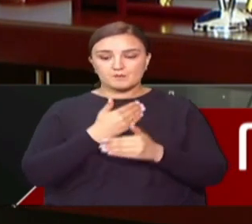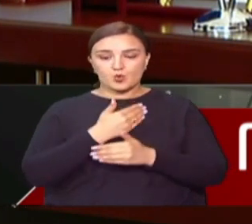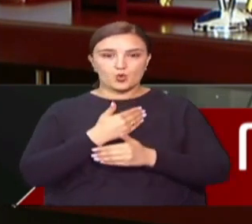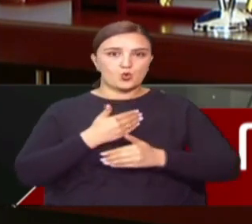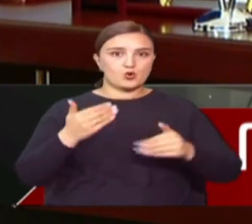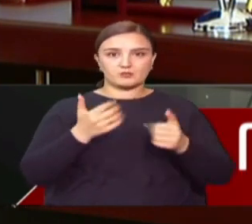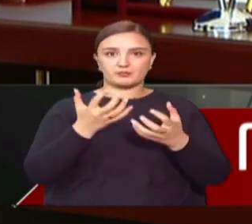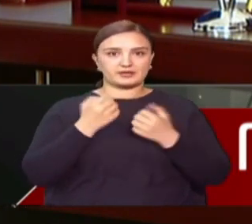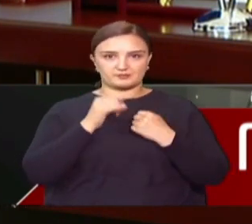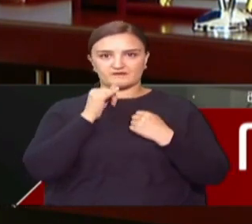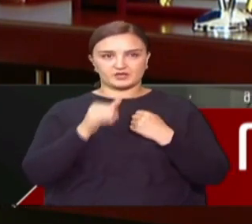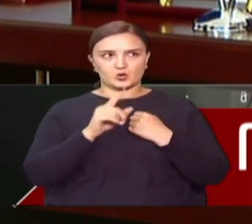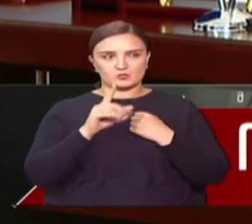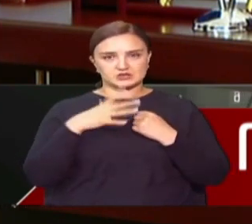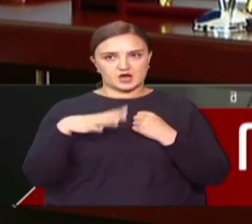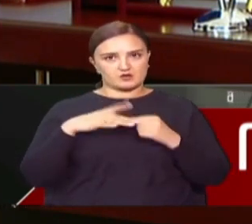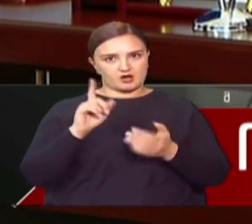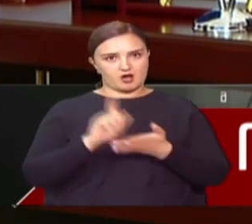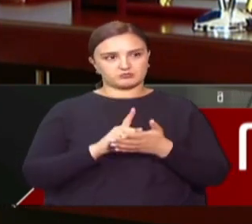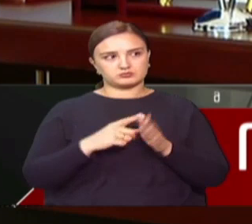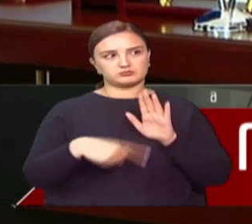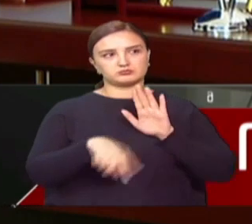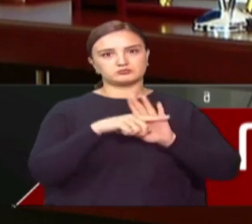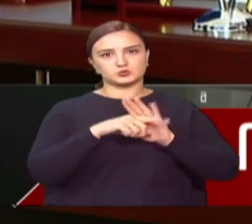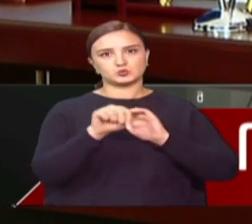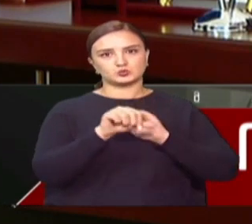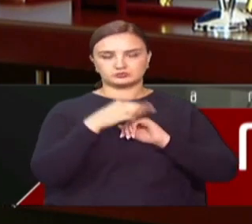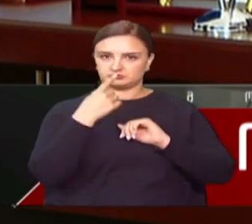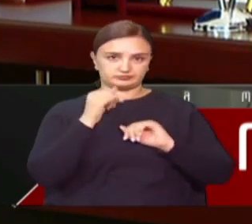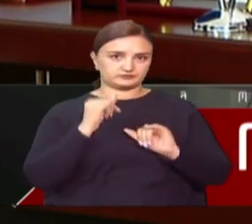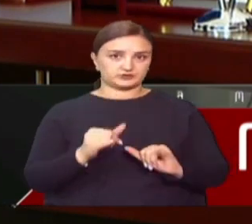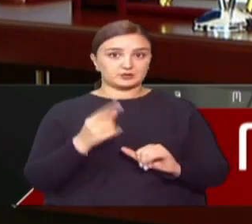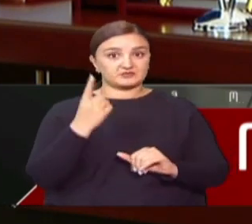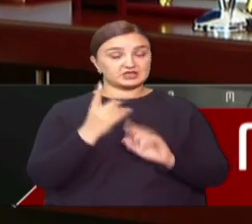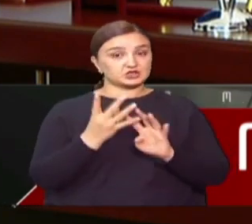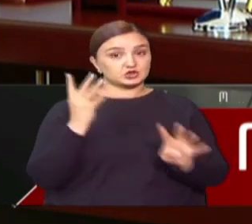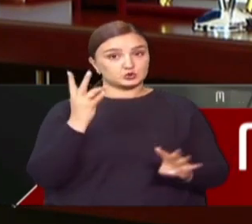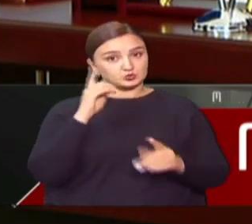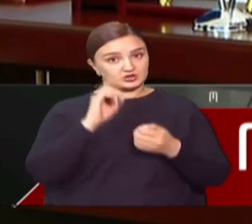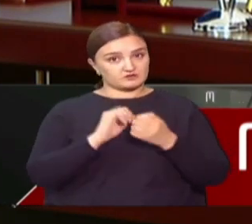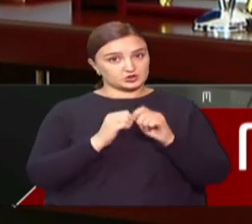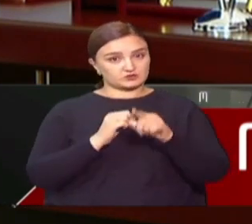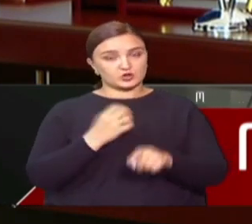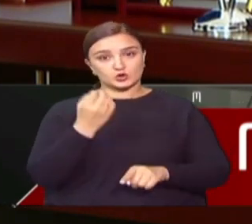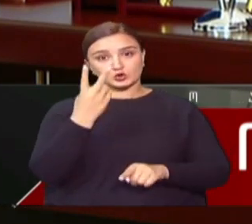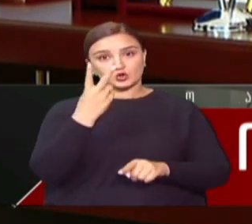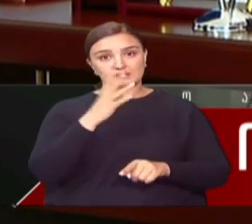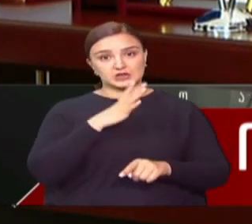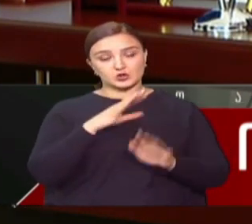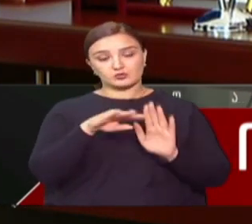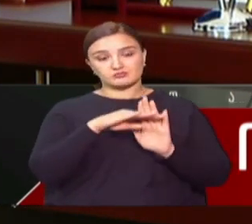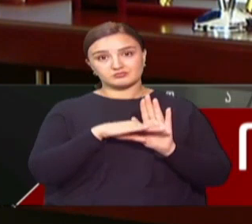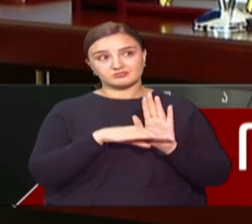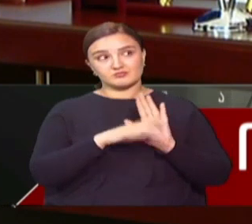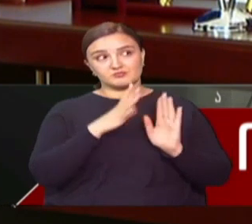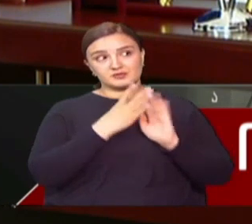ნიშნავს იმას, რომ რაღაცა დაეწუნება საქართველოს ამ თვალსაზრისით. Ჯერ ერთი უნდა გვახსოვდეს, რომ სხვათა შორის თავდაპირველად აი 12 წინაპირობა რო